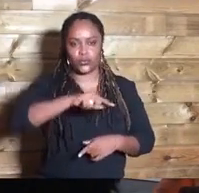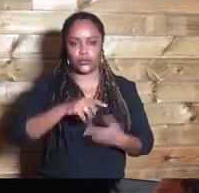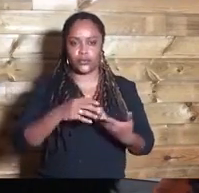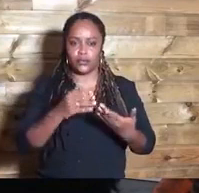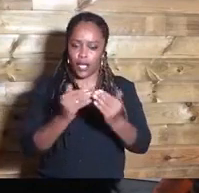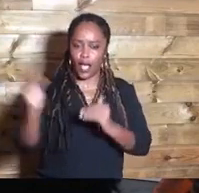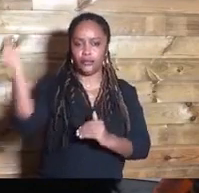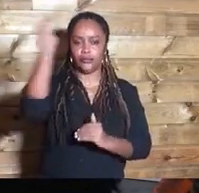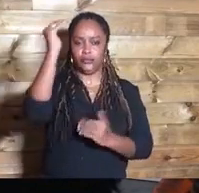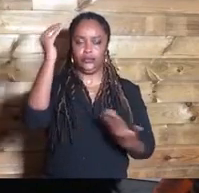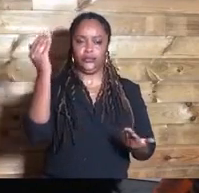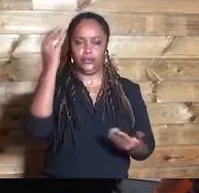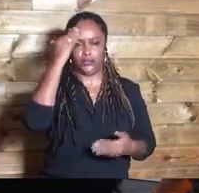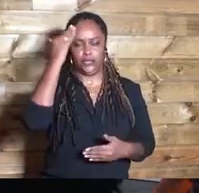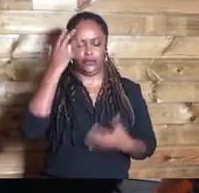quittant nous.